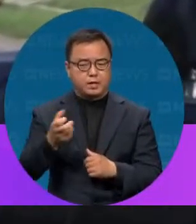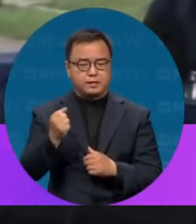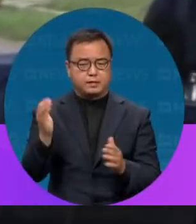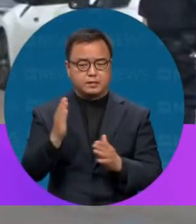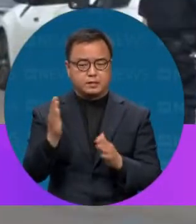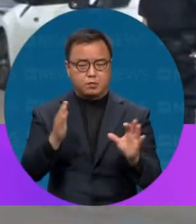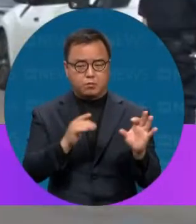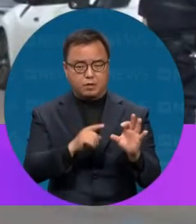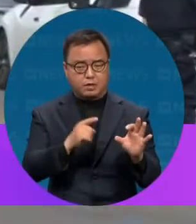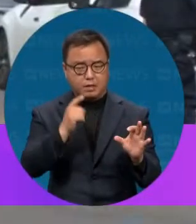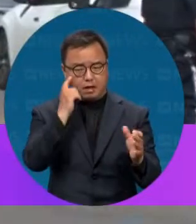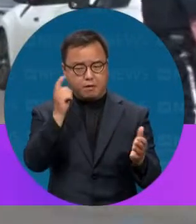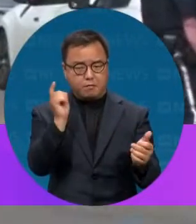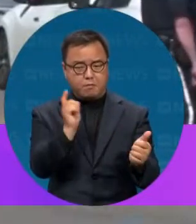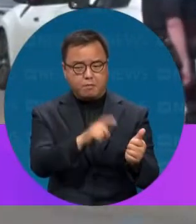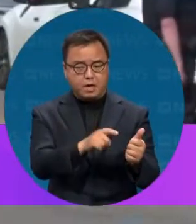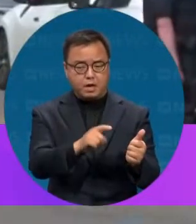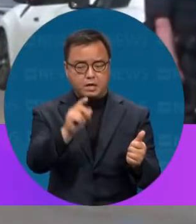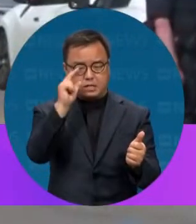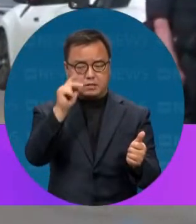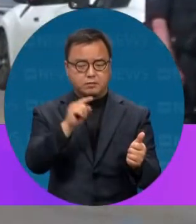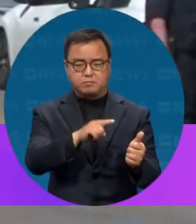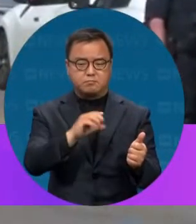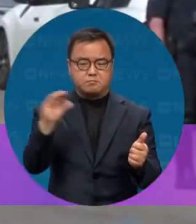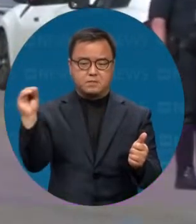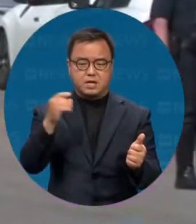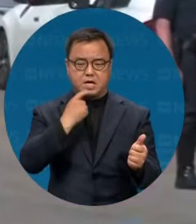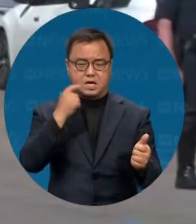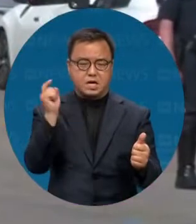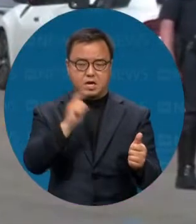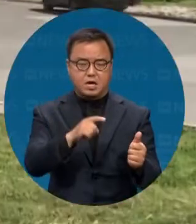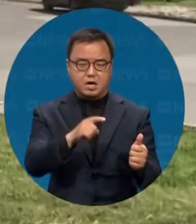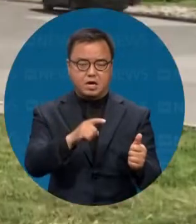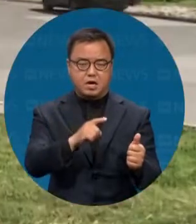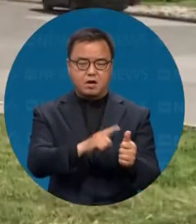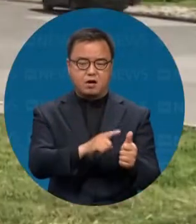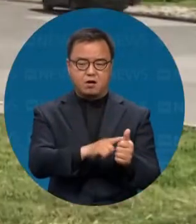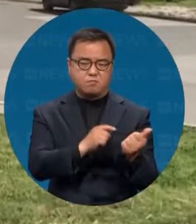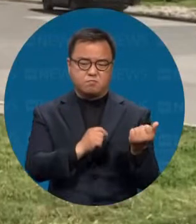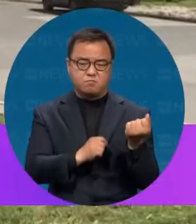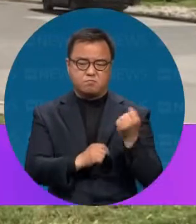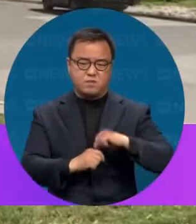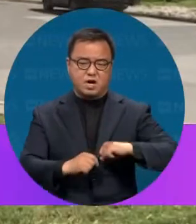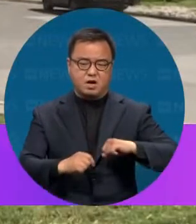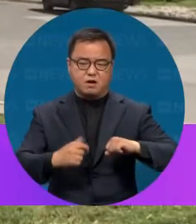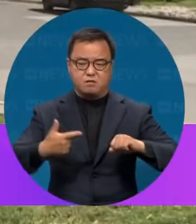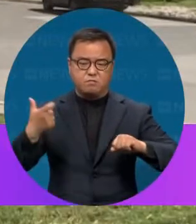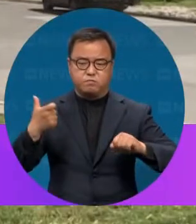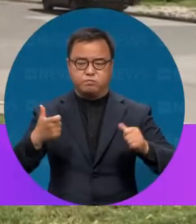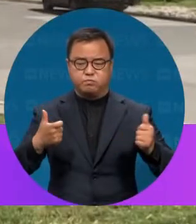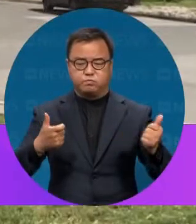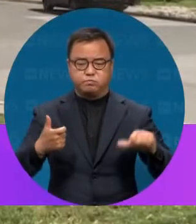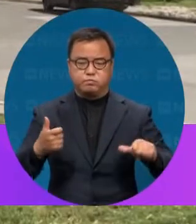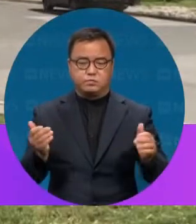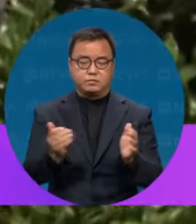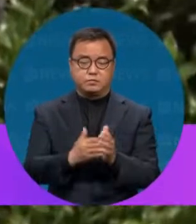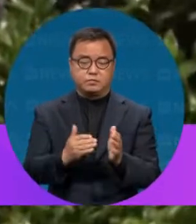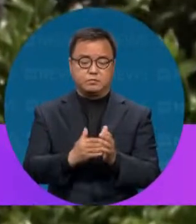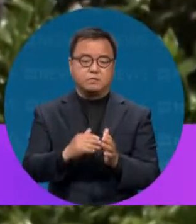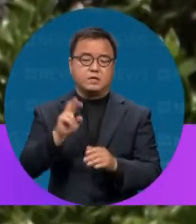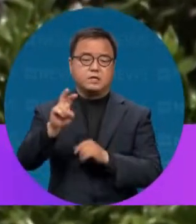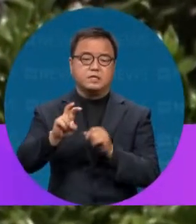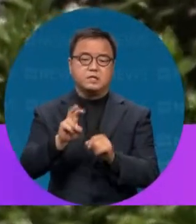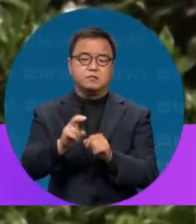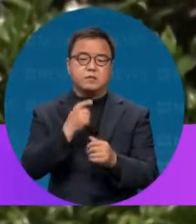발견됐는데 경찰의 퇴거 명령을 거부하다 사살됐습니다. 학교 지원 경관으로 일하던 20년차 베테랑